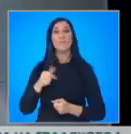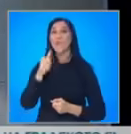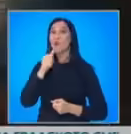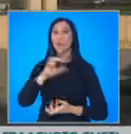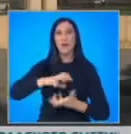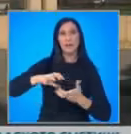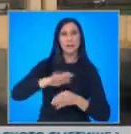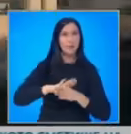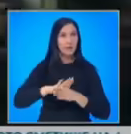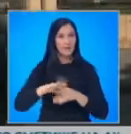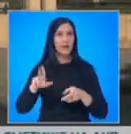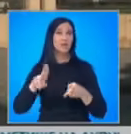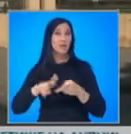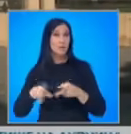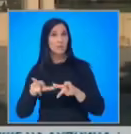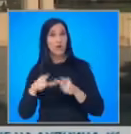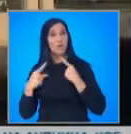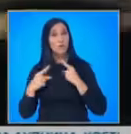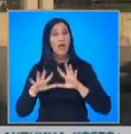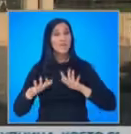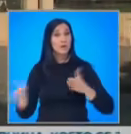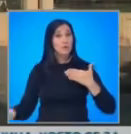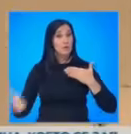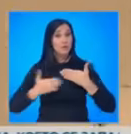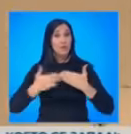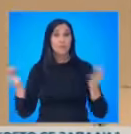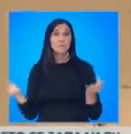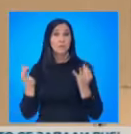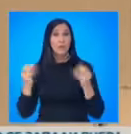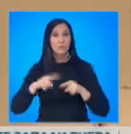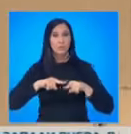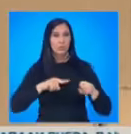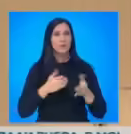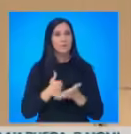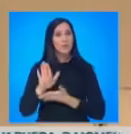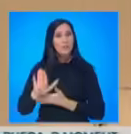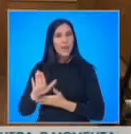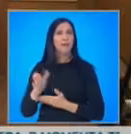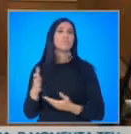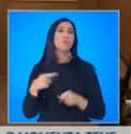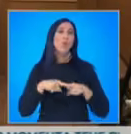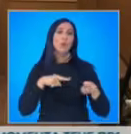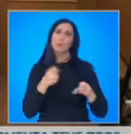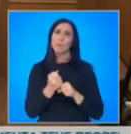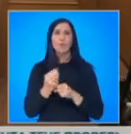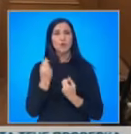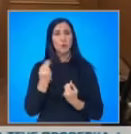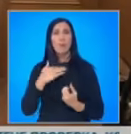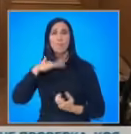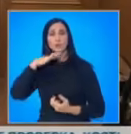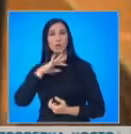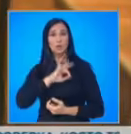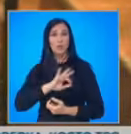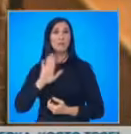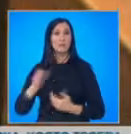Перник. Валентина Маджарова коментира и евентуалното закриване на спецпрокуратурата. Според нея тя работи добре и постига резултати, а